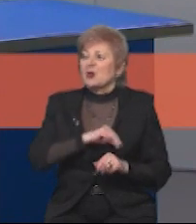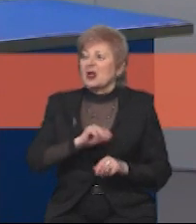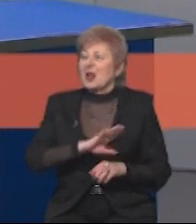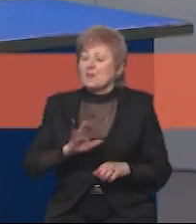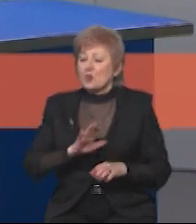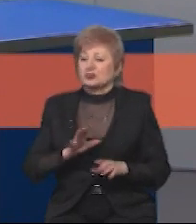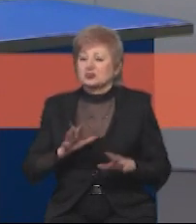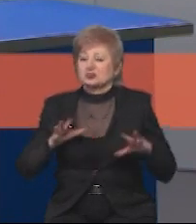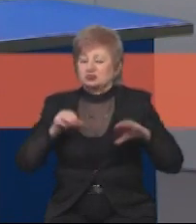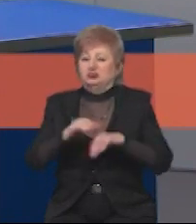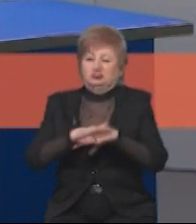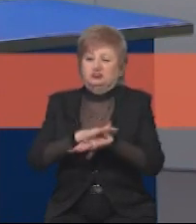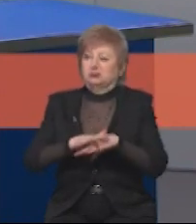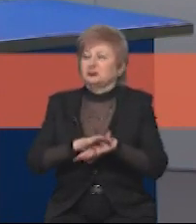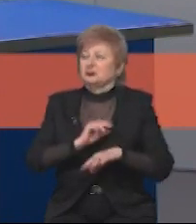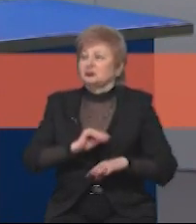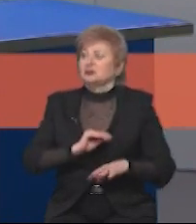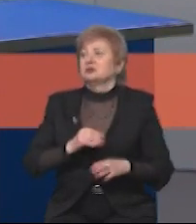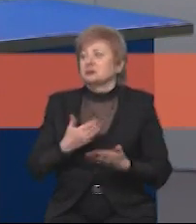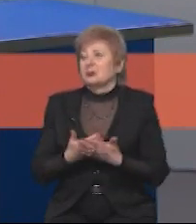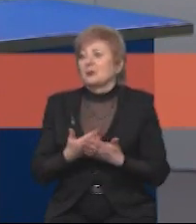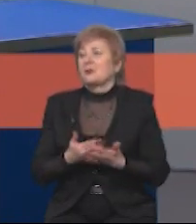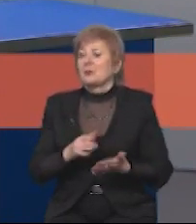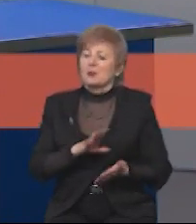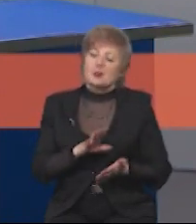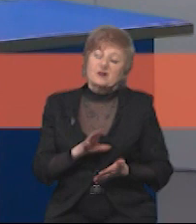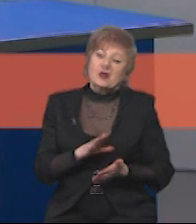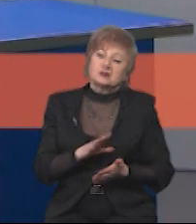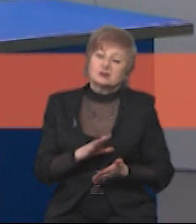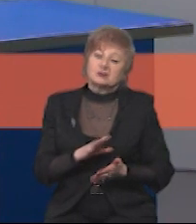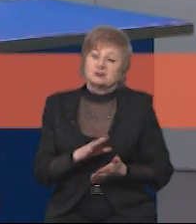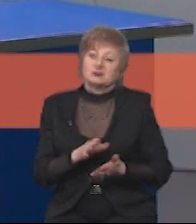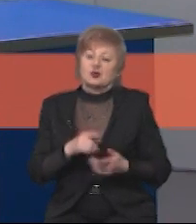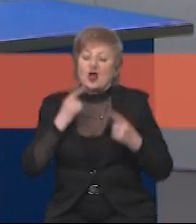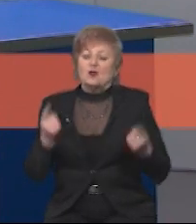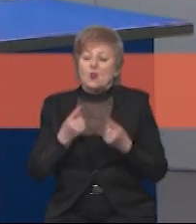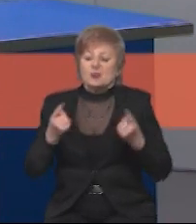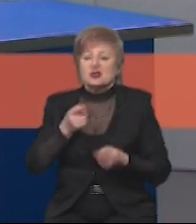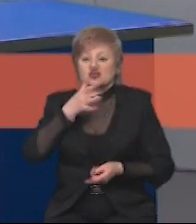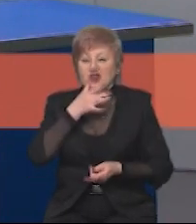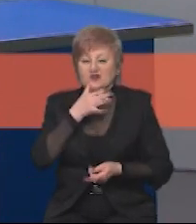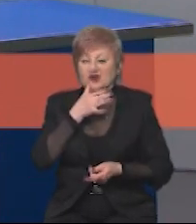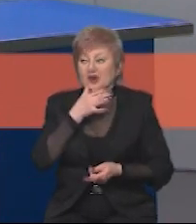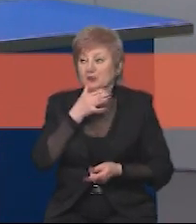загруженный рынок, как он практически бывает в обычное время.